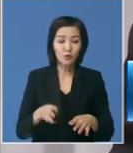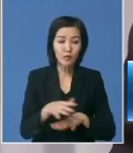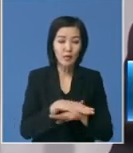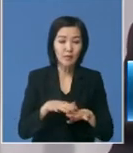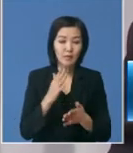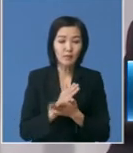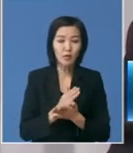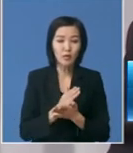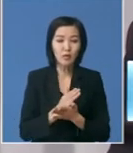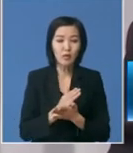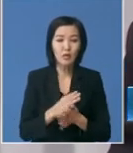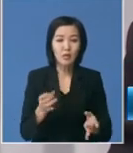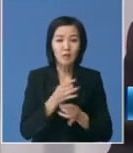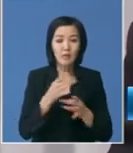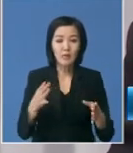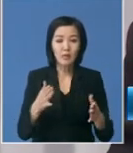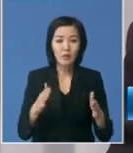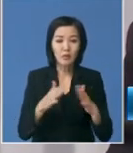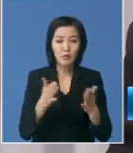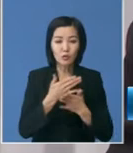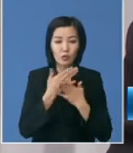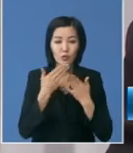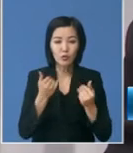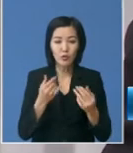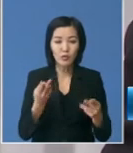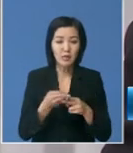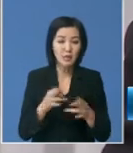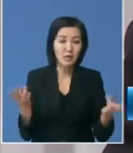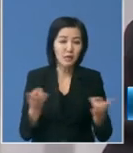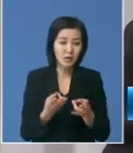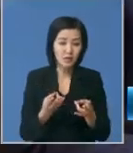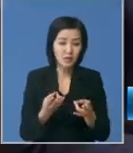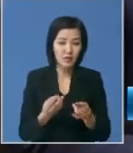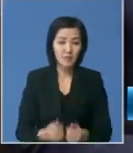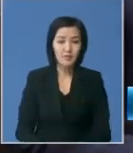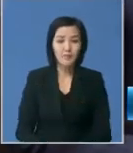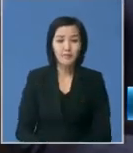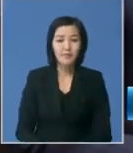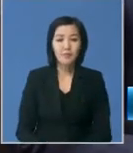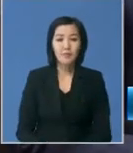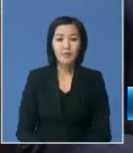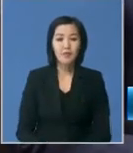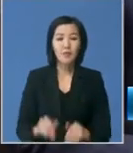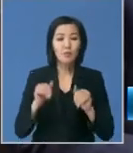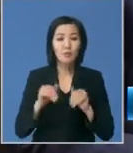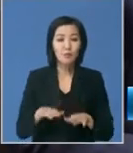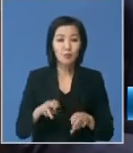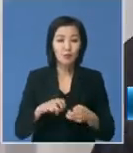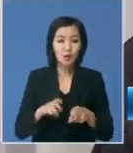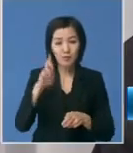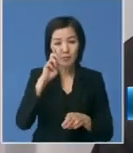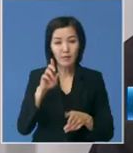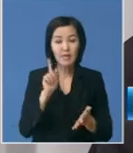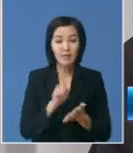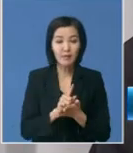онда не клуб, не мәдениет үйі жоқ. Елді мекенге ең керегі осы нысан болып тұр. Мұндай мәселені шешу мемлекеттің міндет.